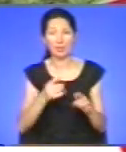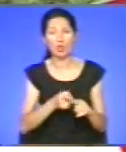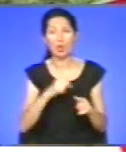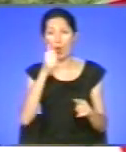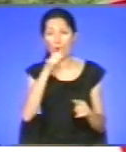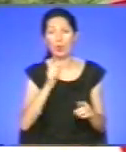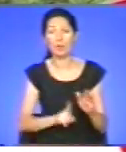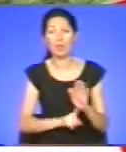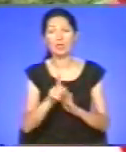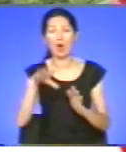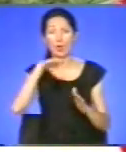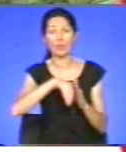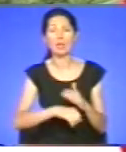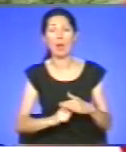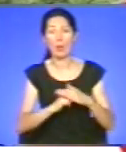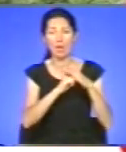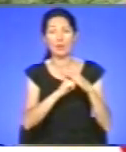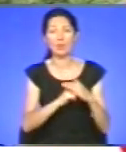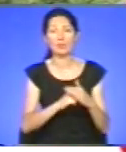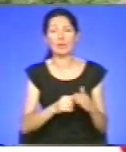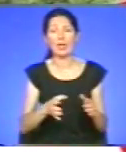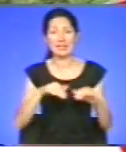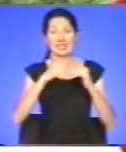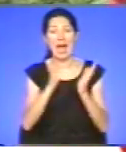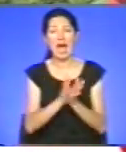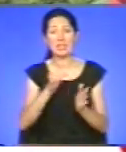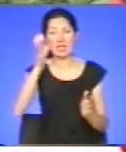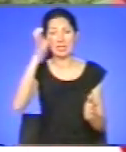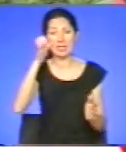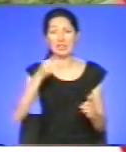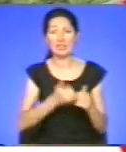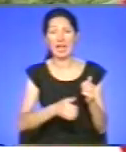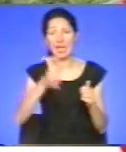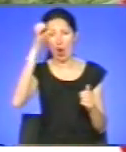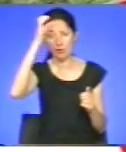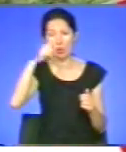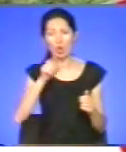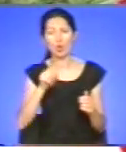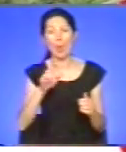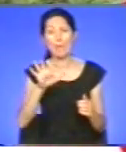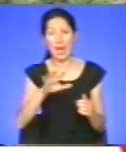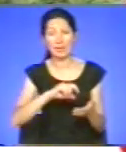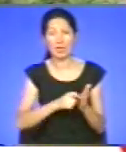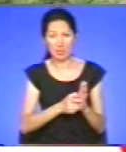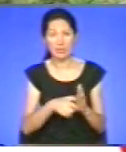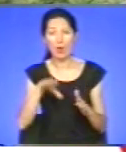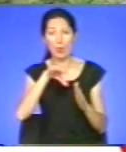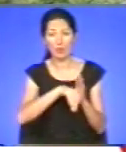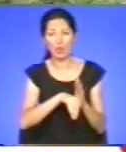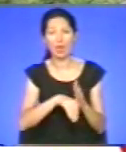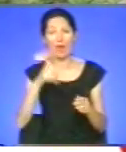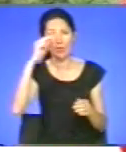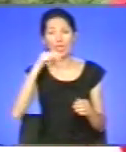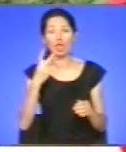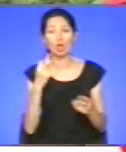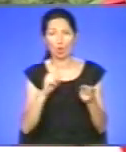впровадження базового компоненту загальної середньої освіти з того, що в п'ятих класах впроваджується вивчення